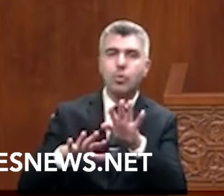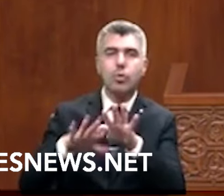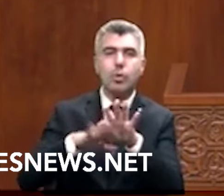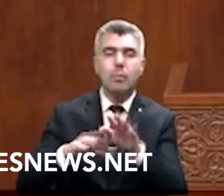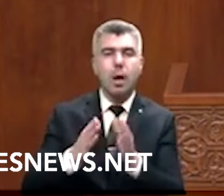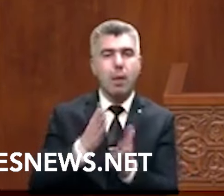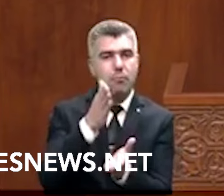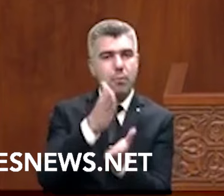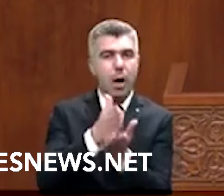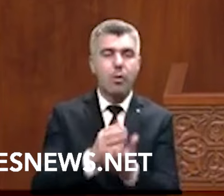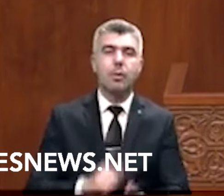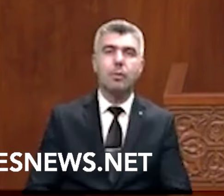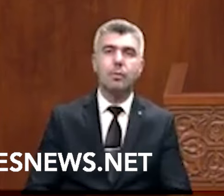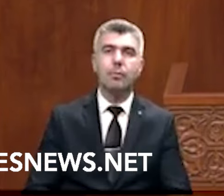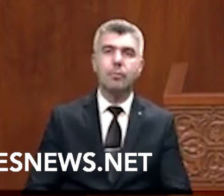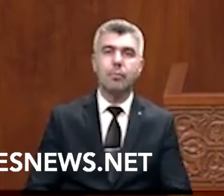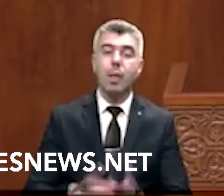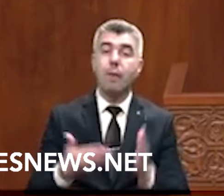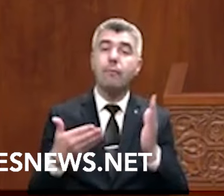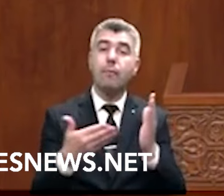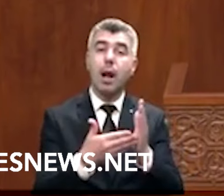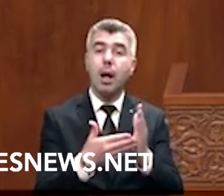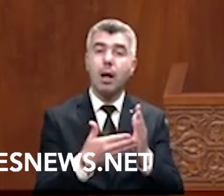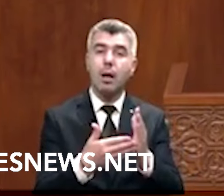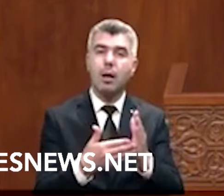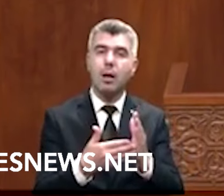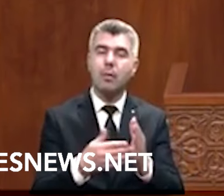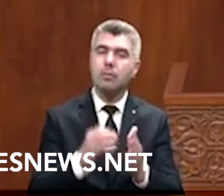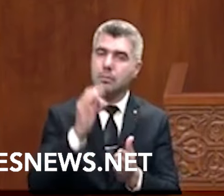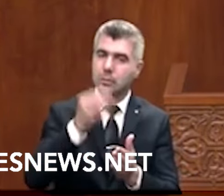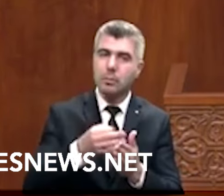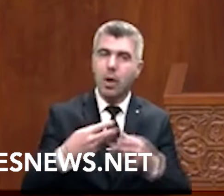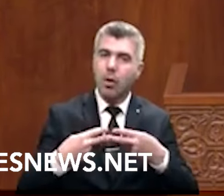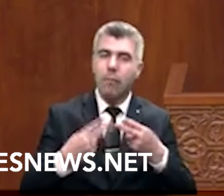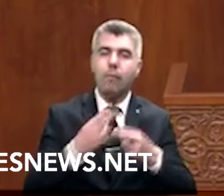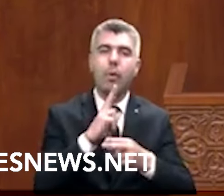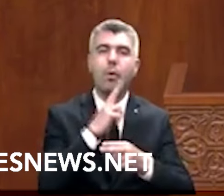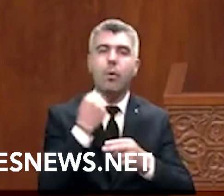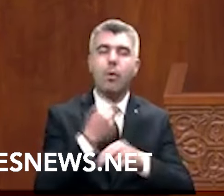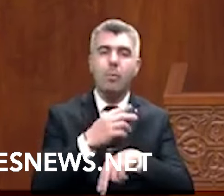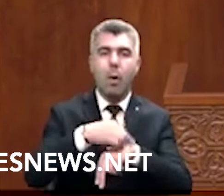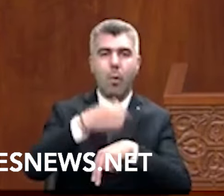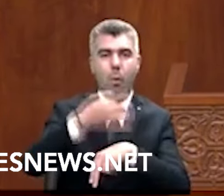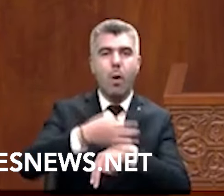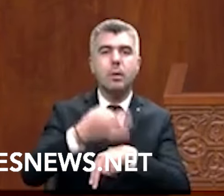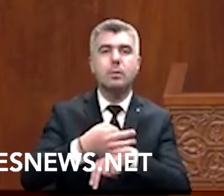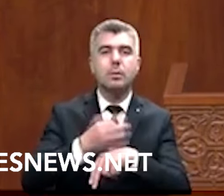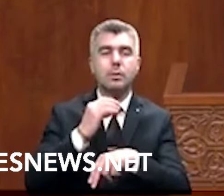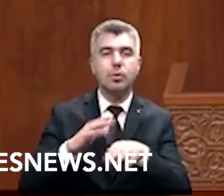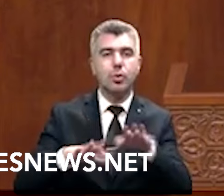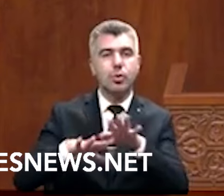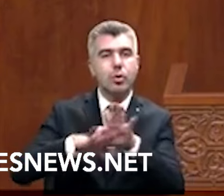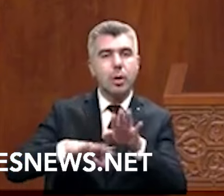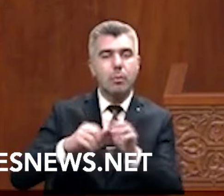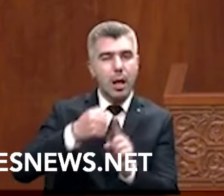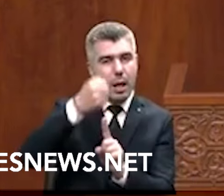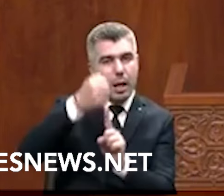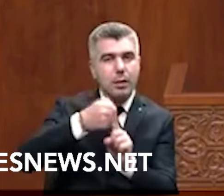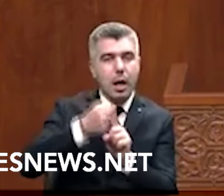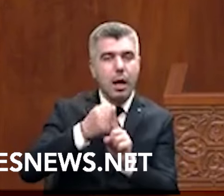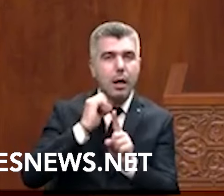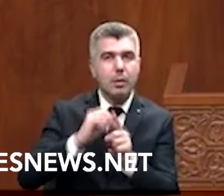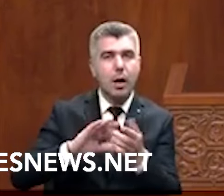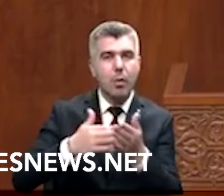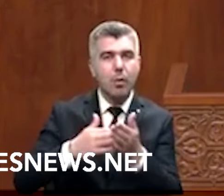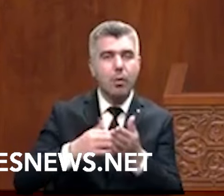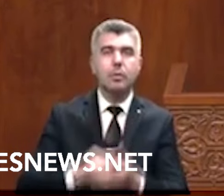وجديه وفي النهايه مسست الحكومه الحوار الاجتماعي حققت الحكومه اصلاحات اجتماعيه رصينه